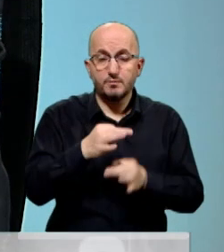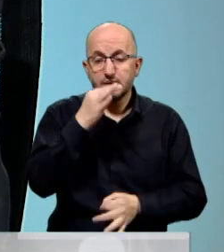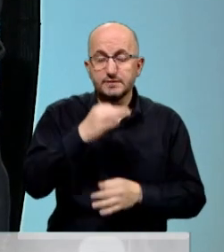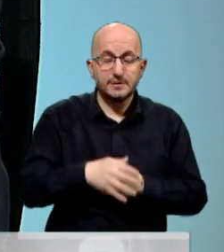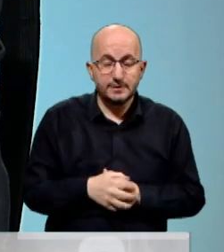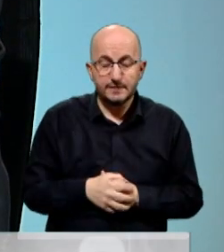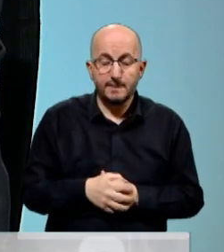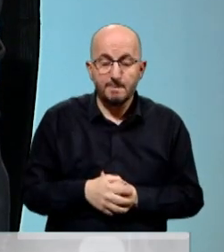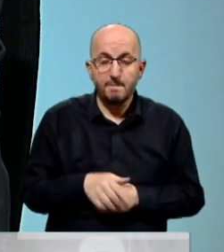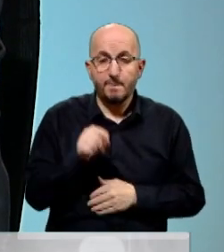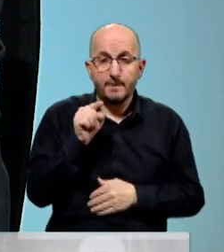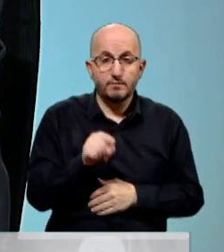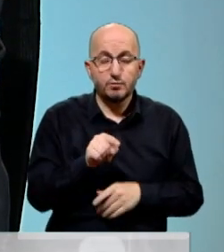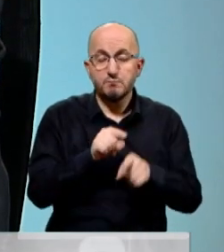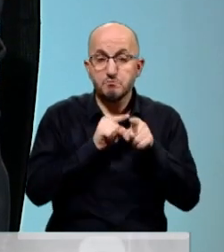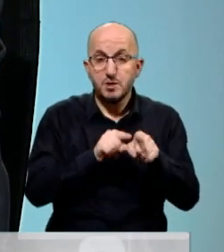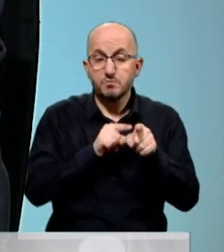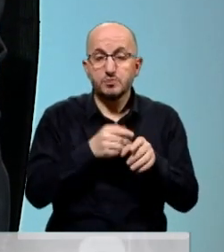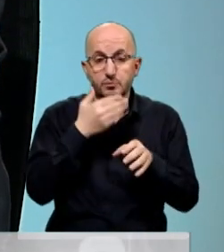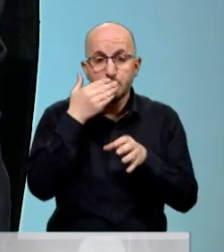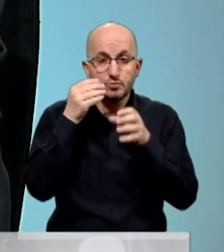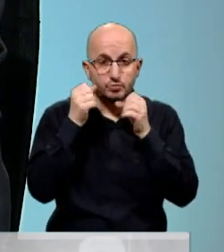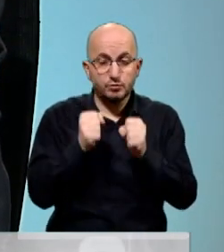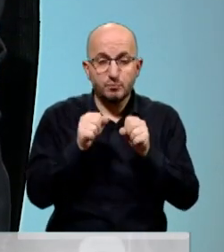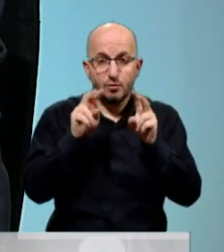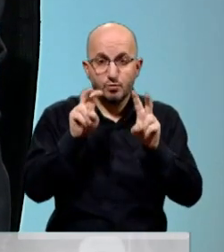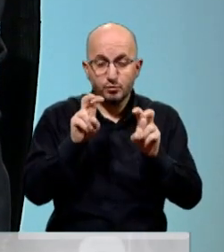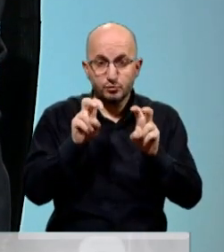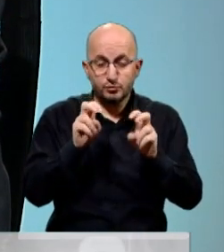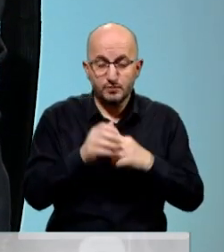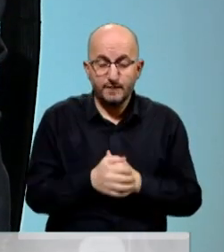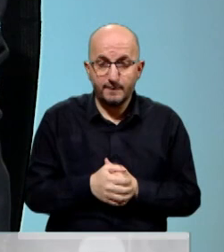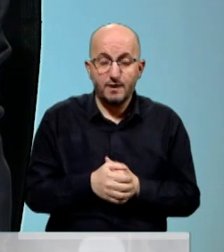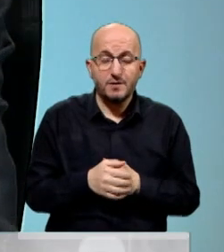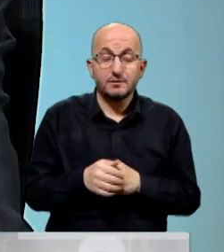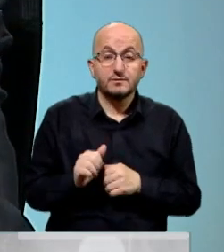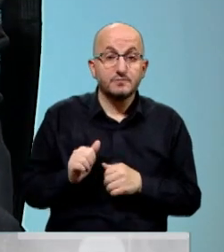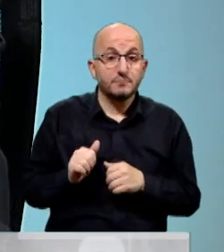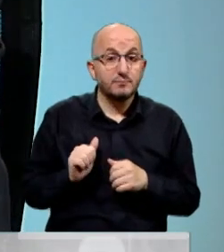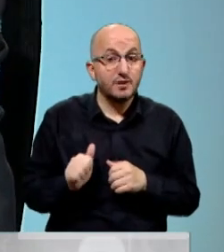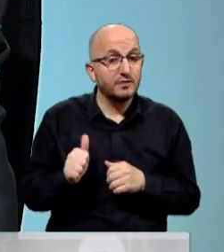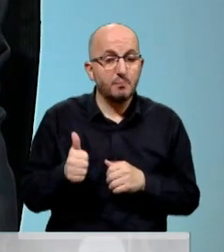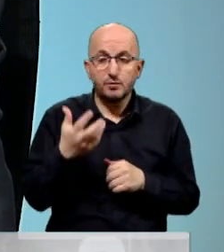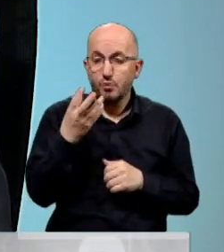insanın bu arka arkaya tutulma meselesini hangi şartta olursa